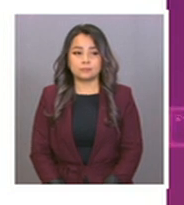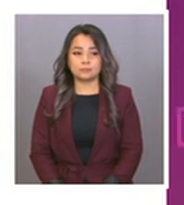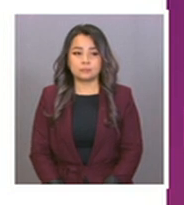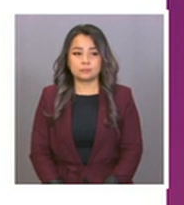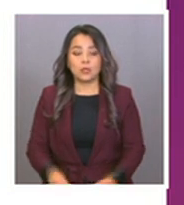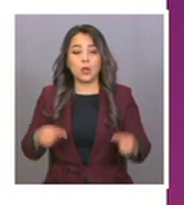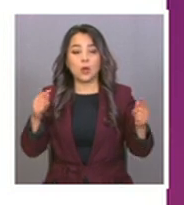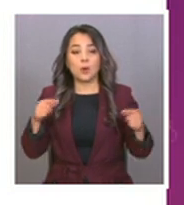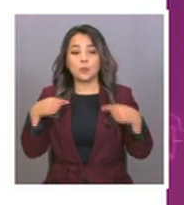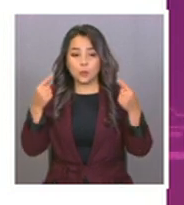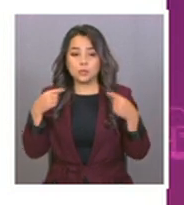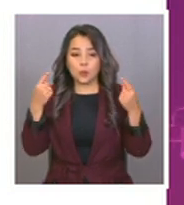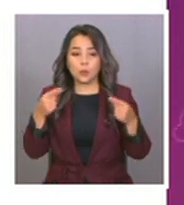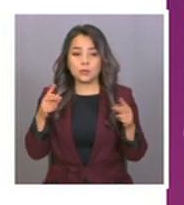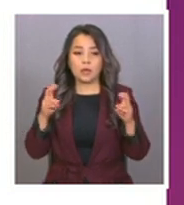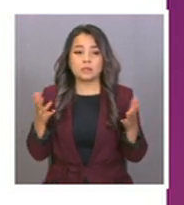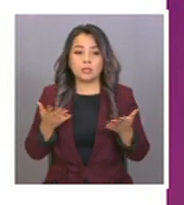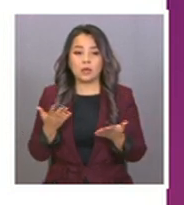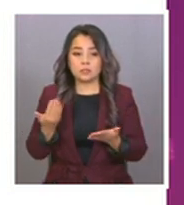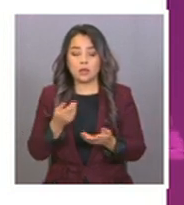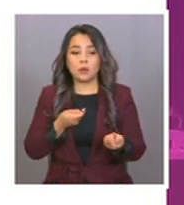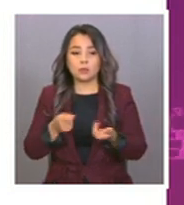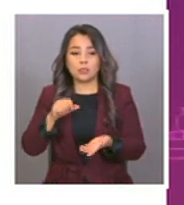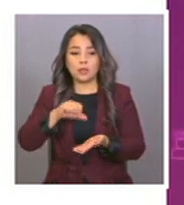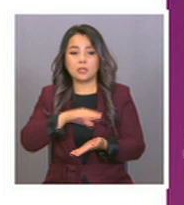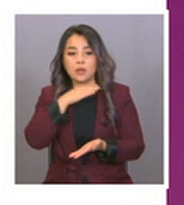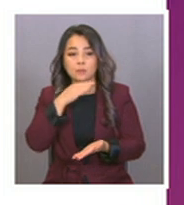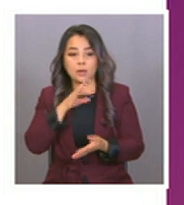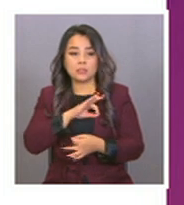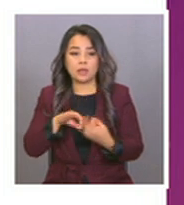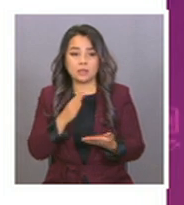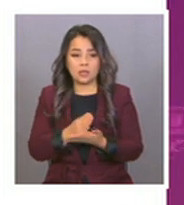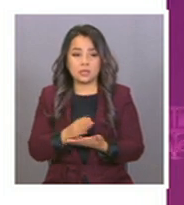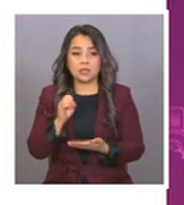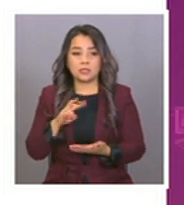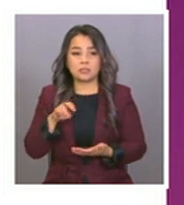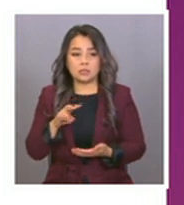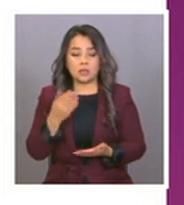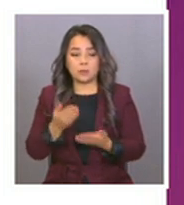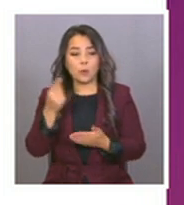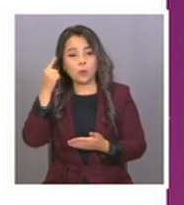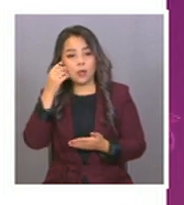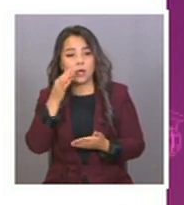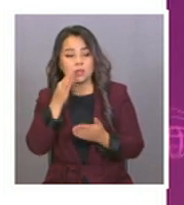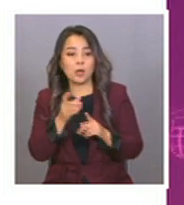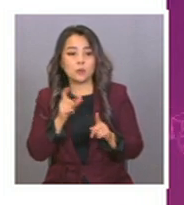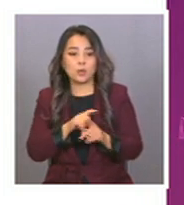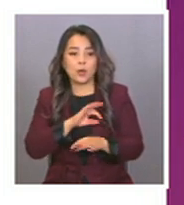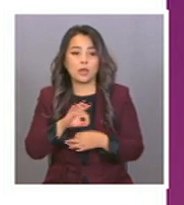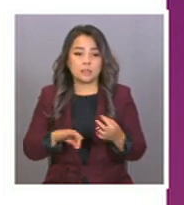Қойдан қойдың несі артық, қол басында ет артық, ерден ердің несі артық, ойлап айтқан сөз артық деген